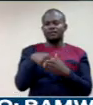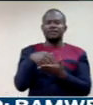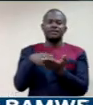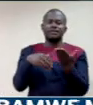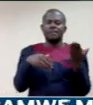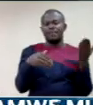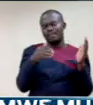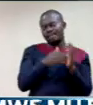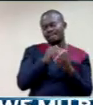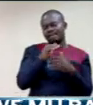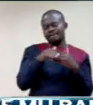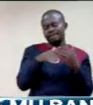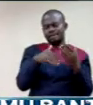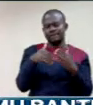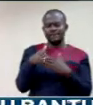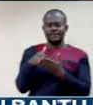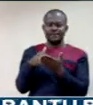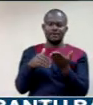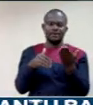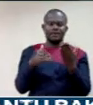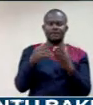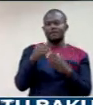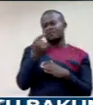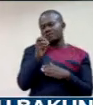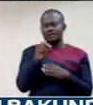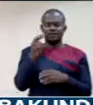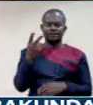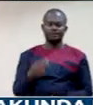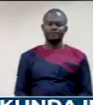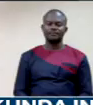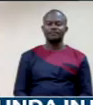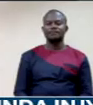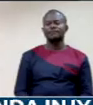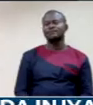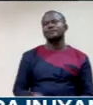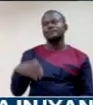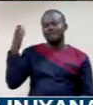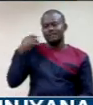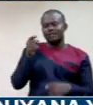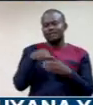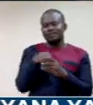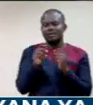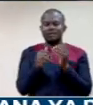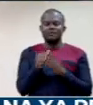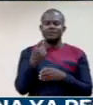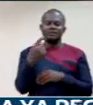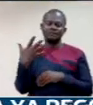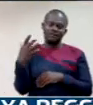bukwira ari nka tori imwe igurishe cyangwa ebyiri. Hambere hari igihe hazagamo nibura nk'abantu